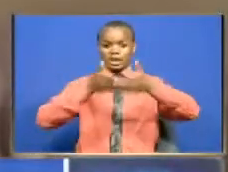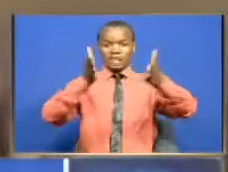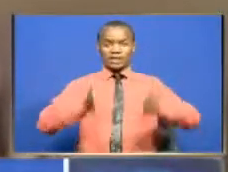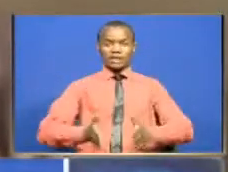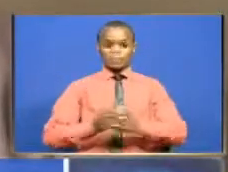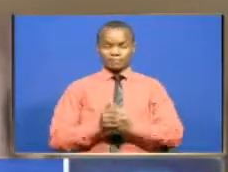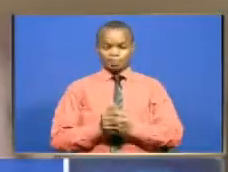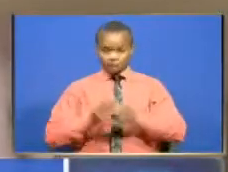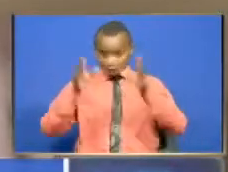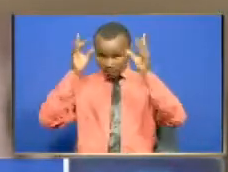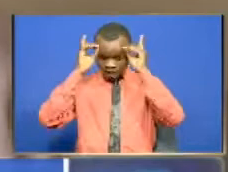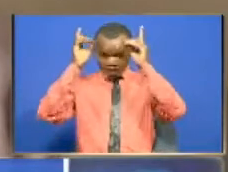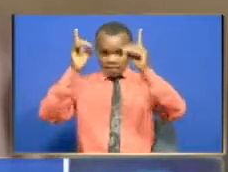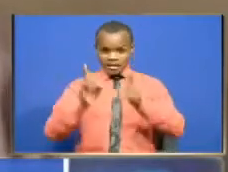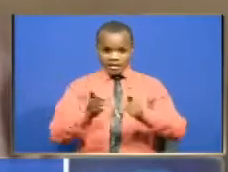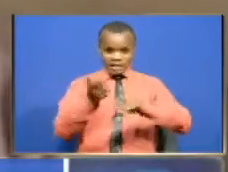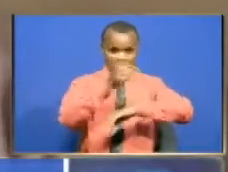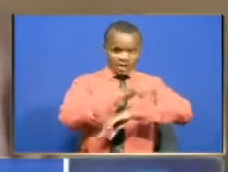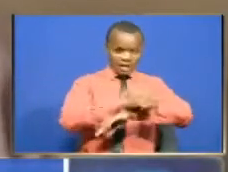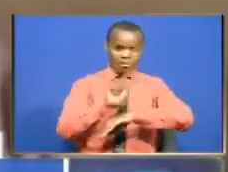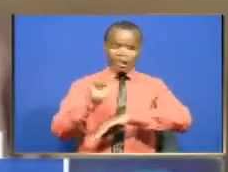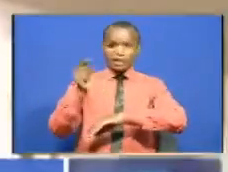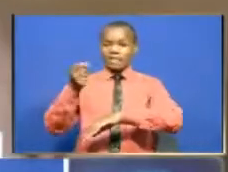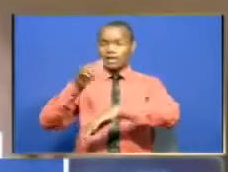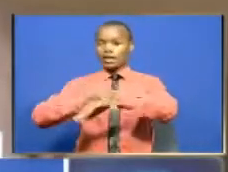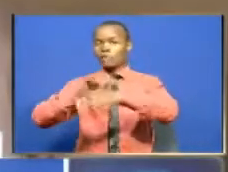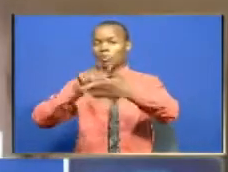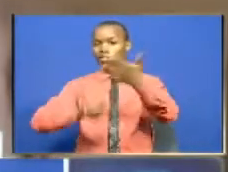Kenya kutafuta hifadhi ya maisha yangu